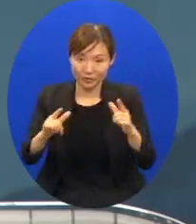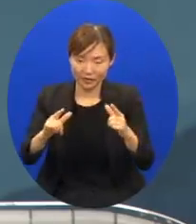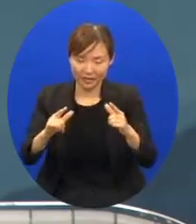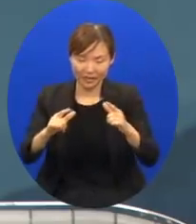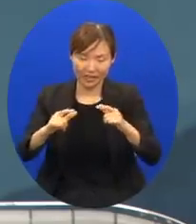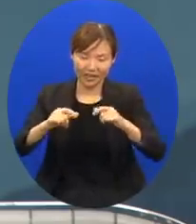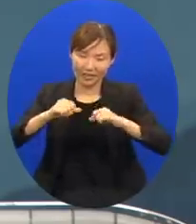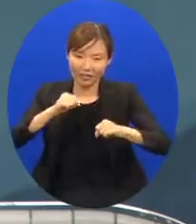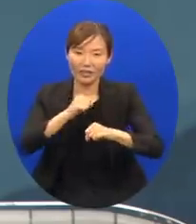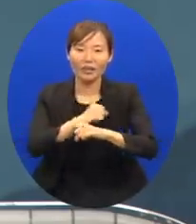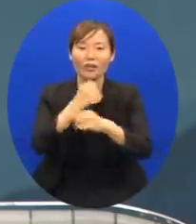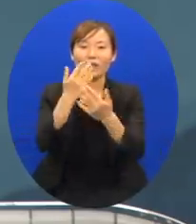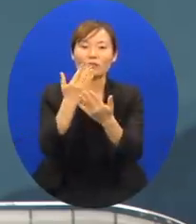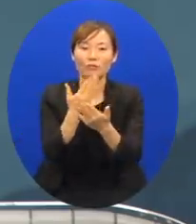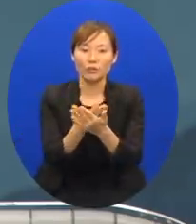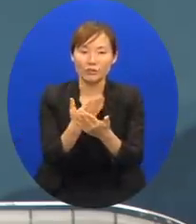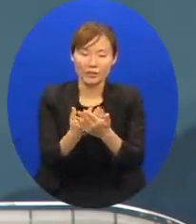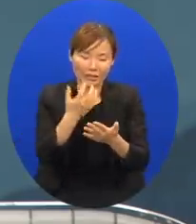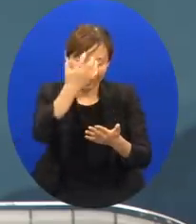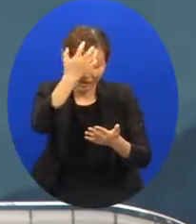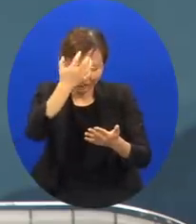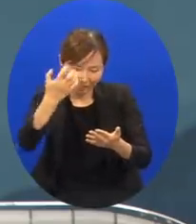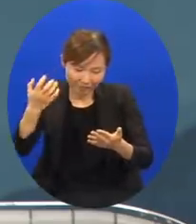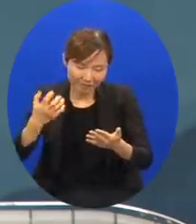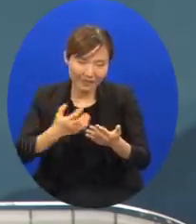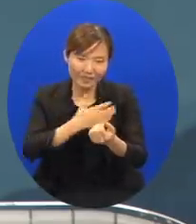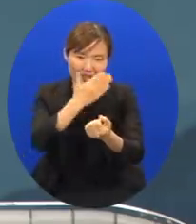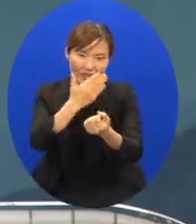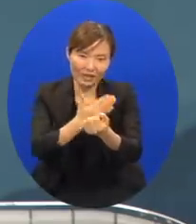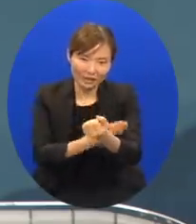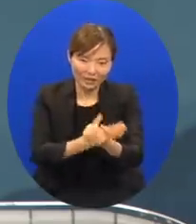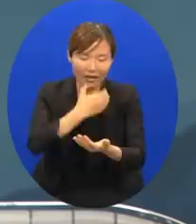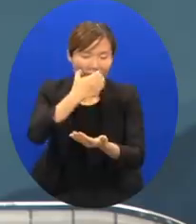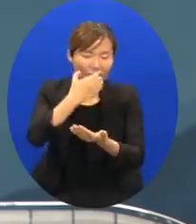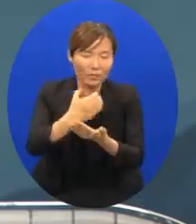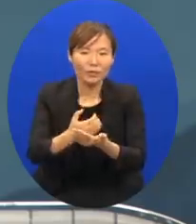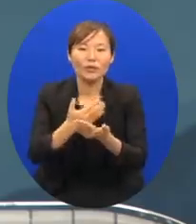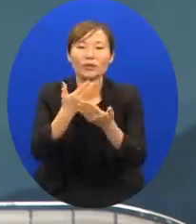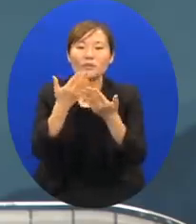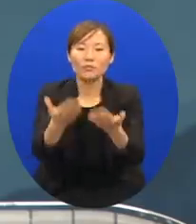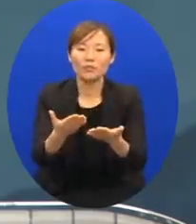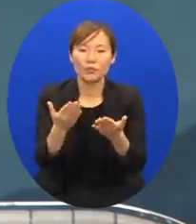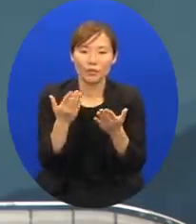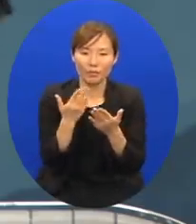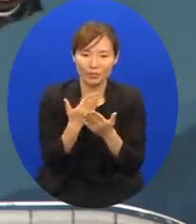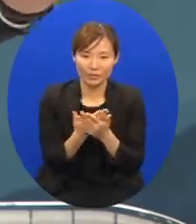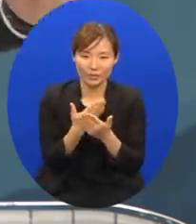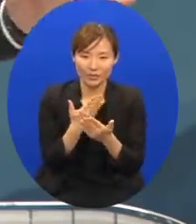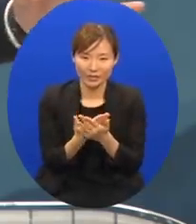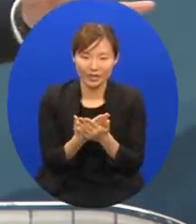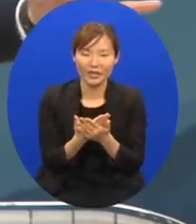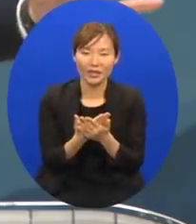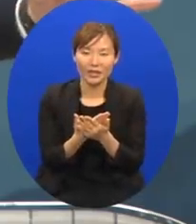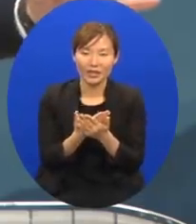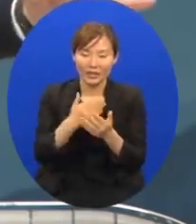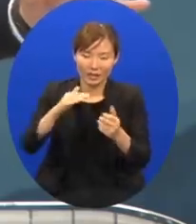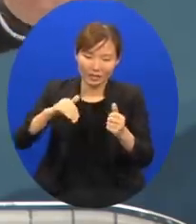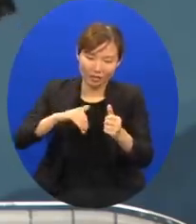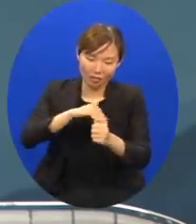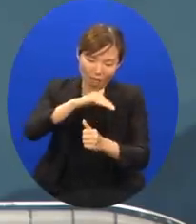성령의 뜨거운 감동으로 사로잡아 쭉 없어 지금 형편이 처지와 어려움이 말할 수 없이 크다